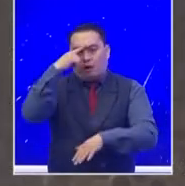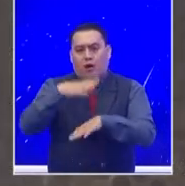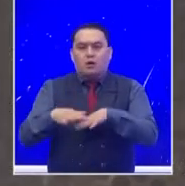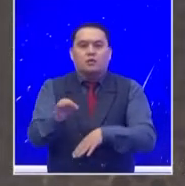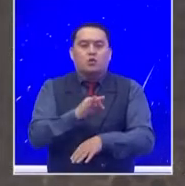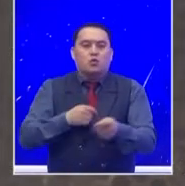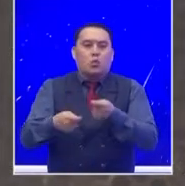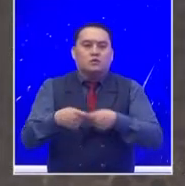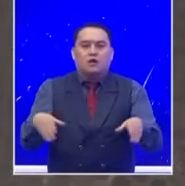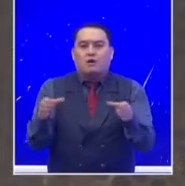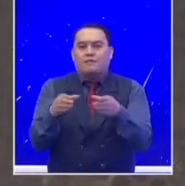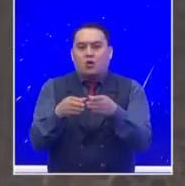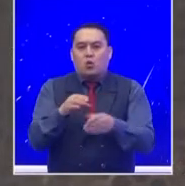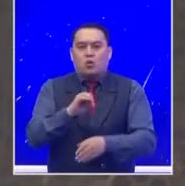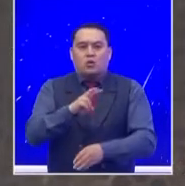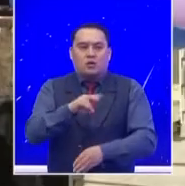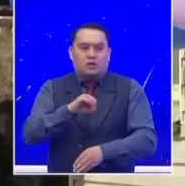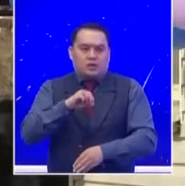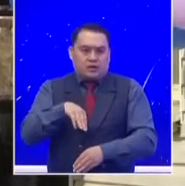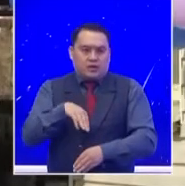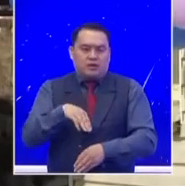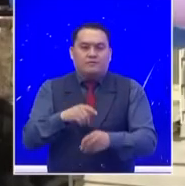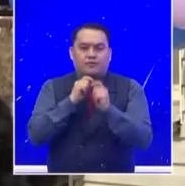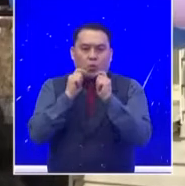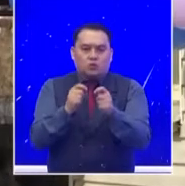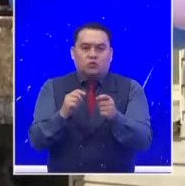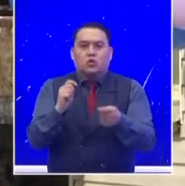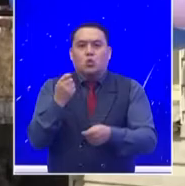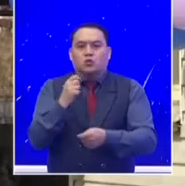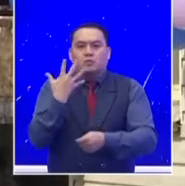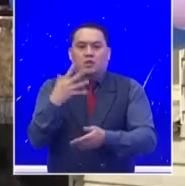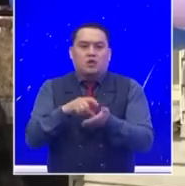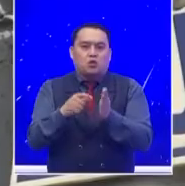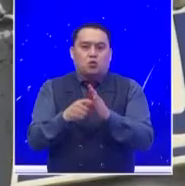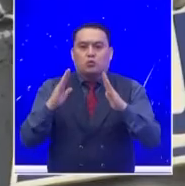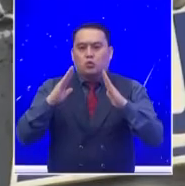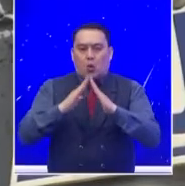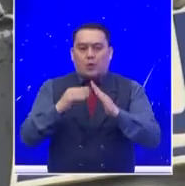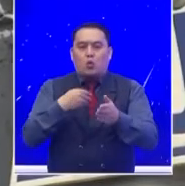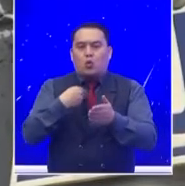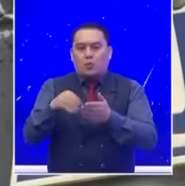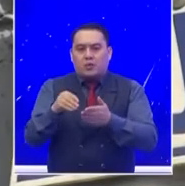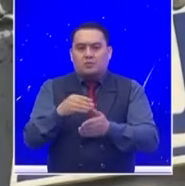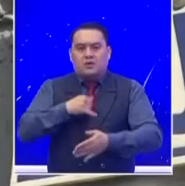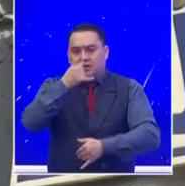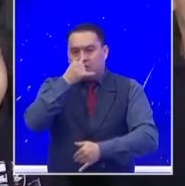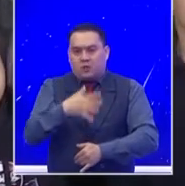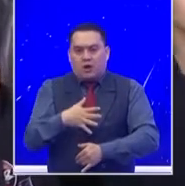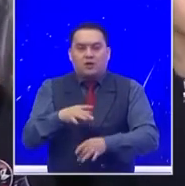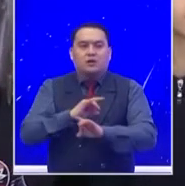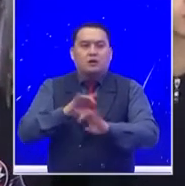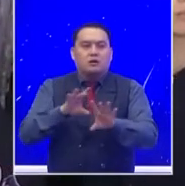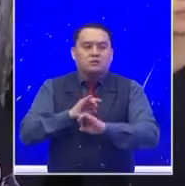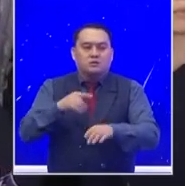откликнулось руководство компании «Уркиниет Констракшн». Они вручили семье ключи от 5-комнатного дома. «Купить такое мы бы не смогли», — говорит